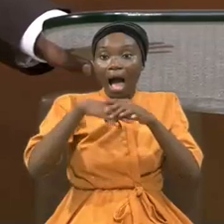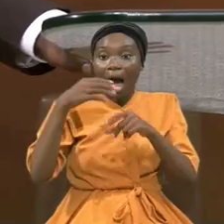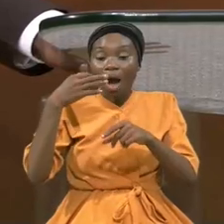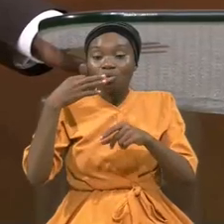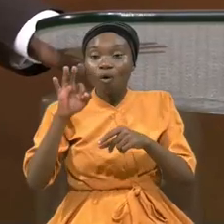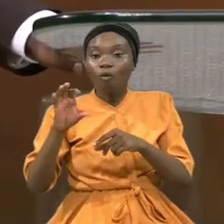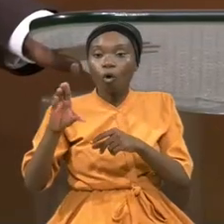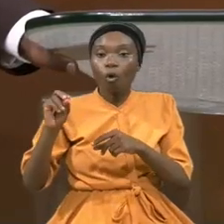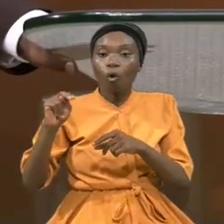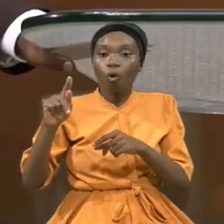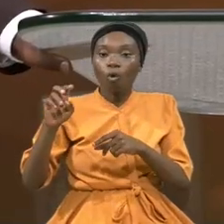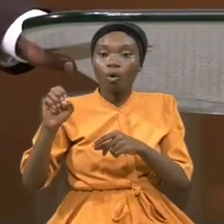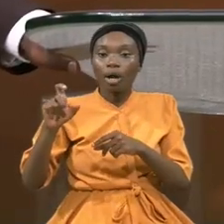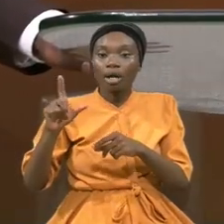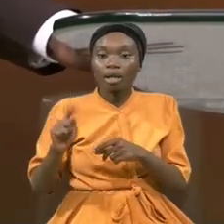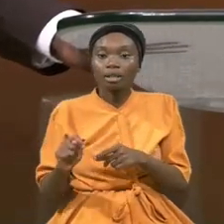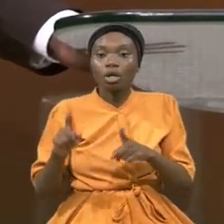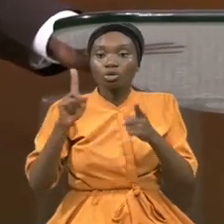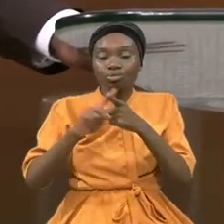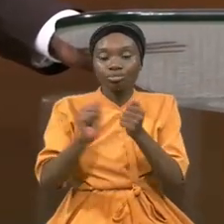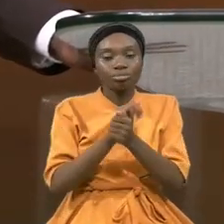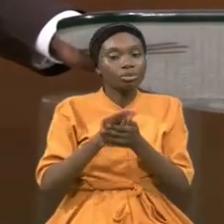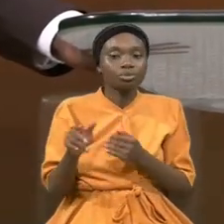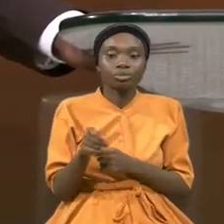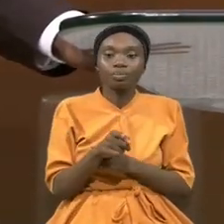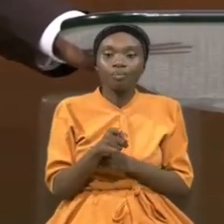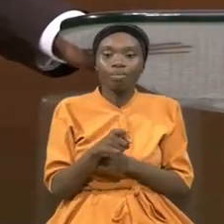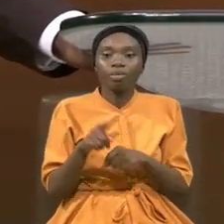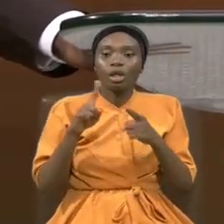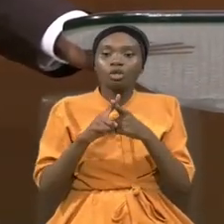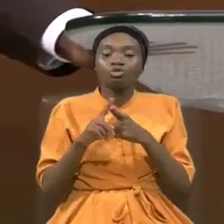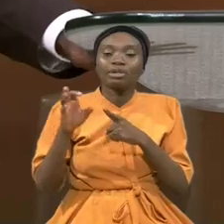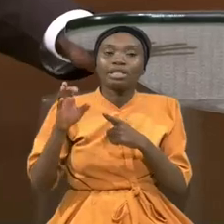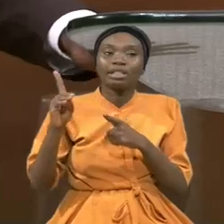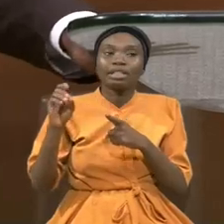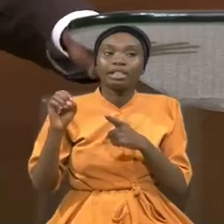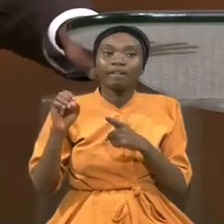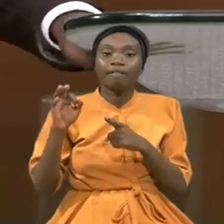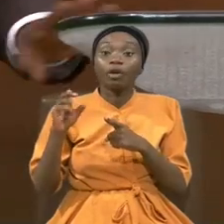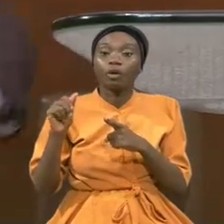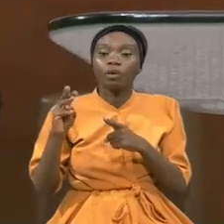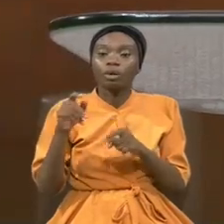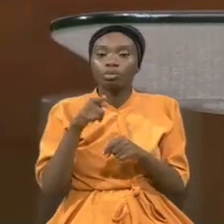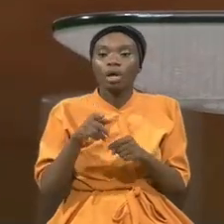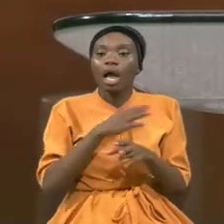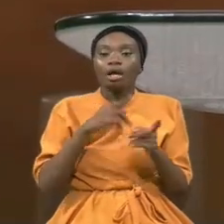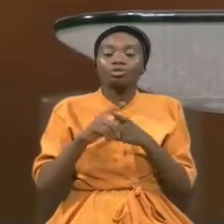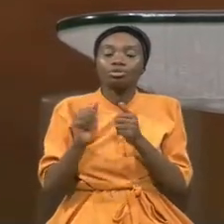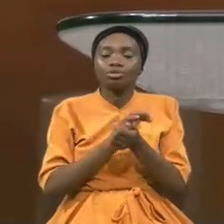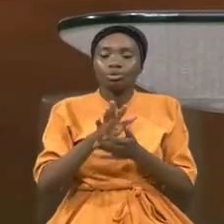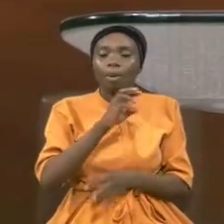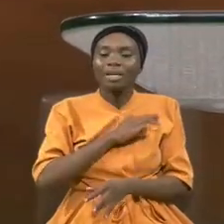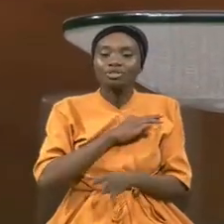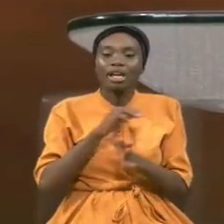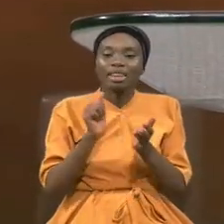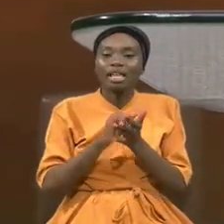parole. Alors, ils vont citer cela hors du contexte pour vous tuer, pour vous détruire, pour détruire votre